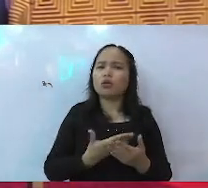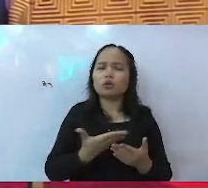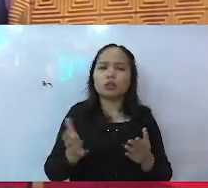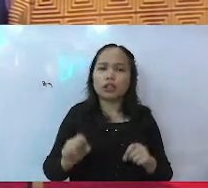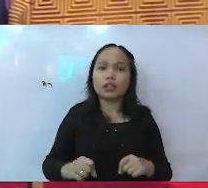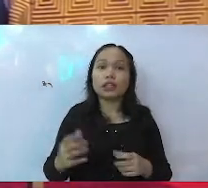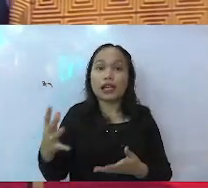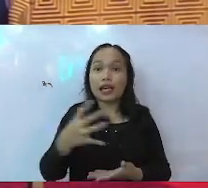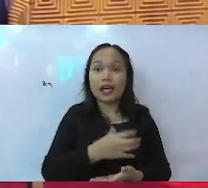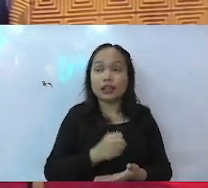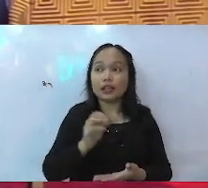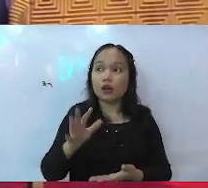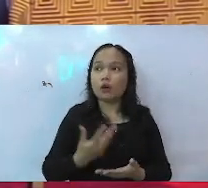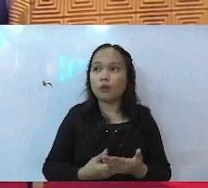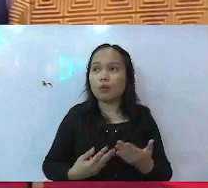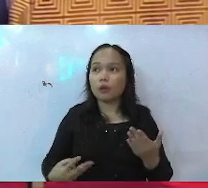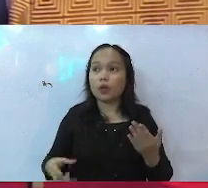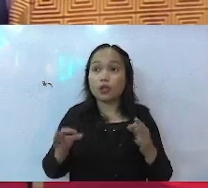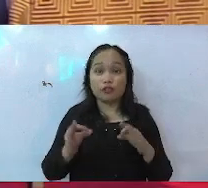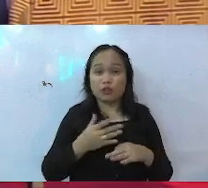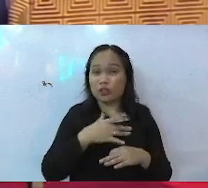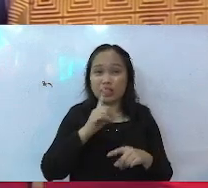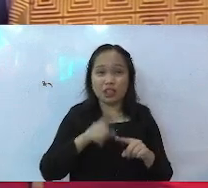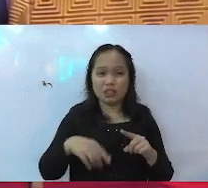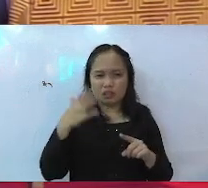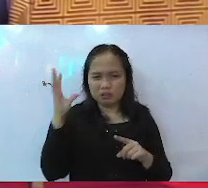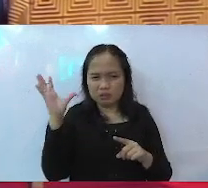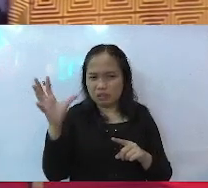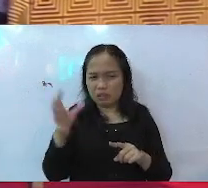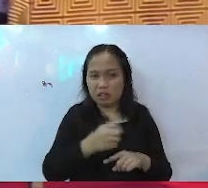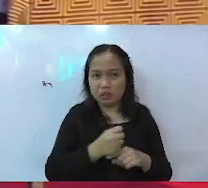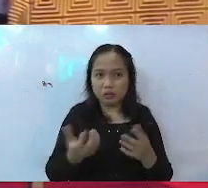nga kung wala kayong panlaban hindi kayo makapinsala